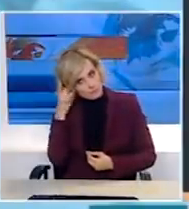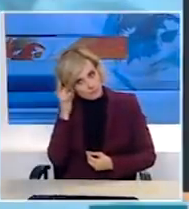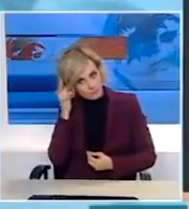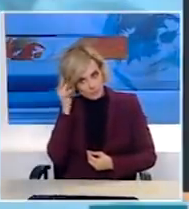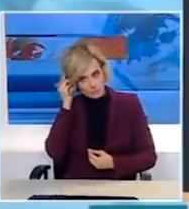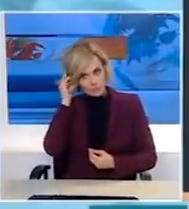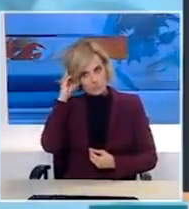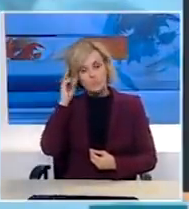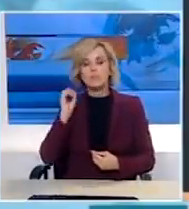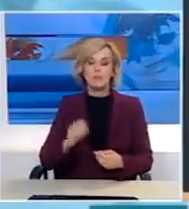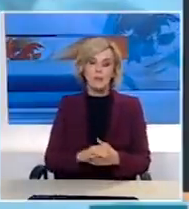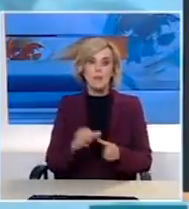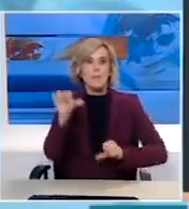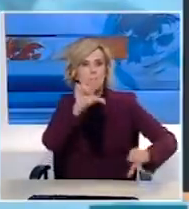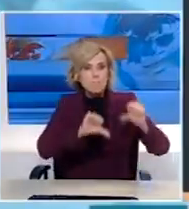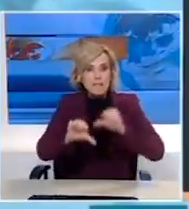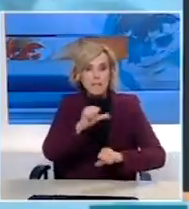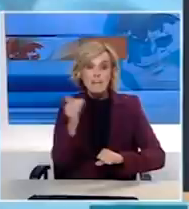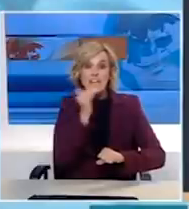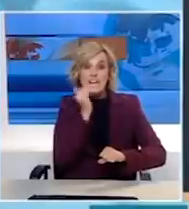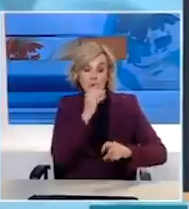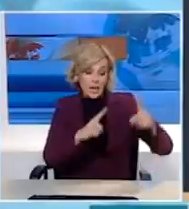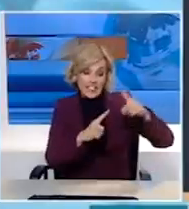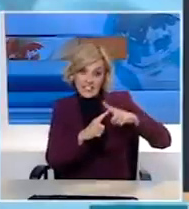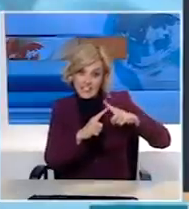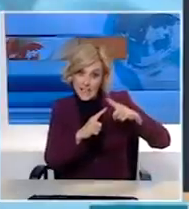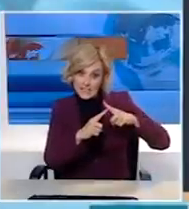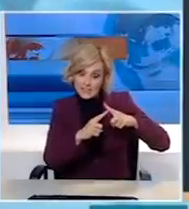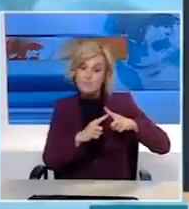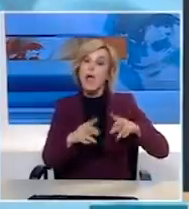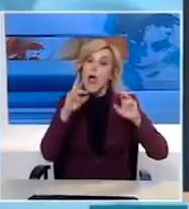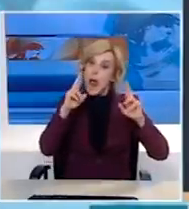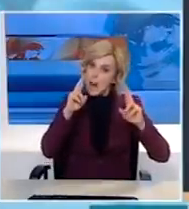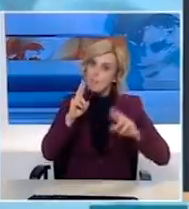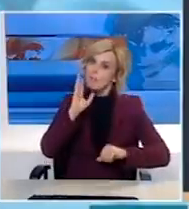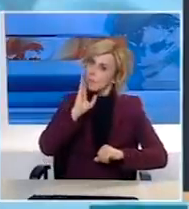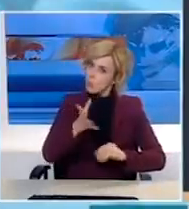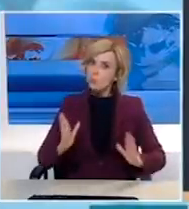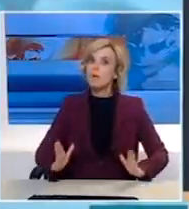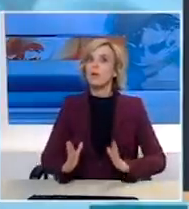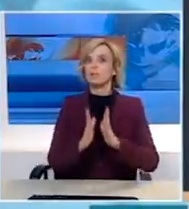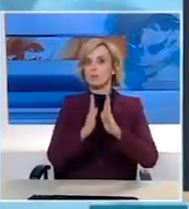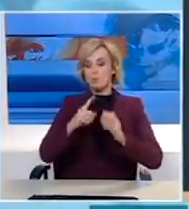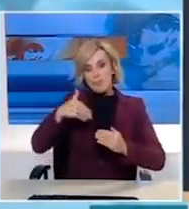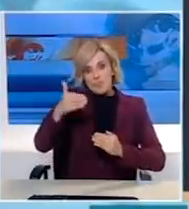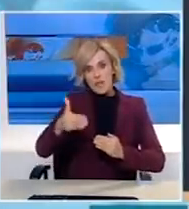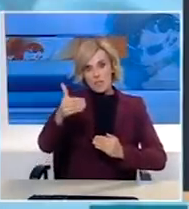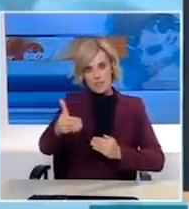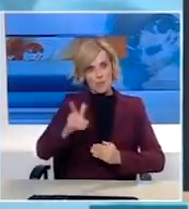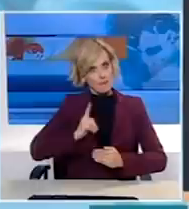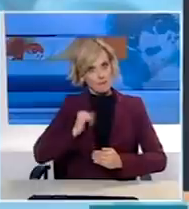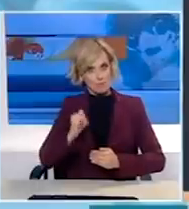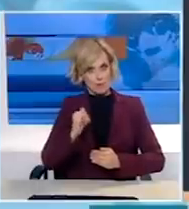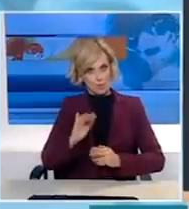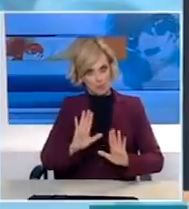στην πατρίδα μας. Και τα ταχεία μοριακά τεστ θα είναι σίγουρα μέρος αντιμετώπισης της επόμενης φάσης επιδημίας. Θέλω να πω